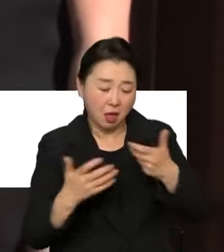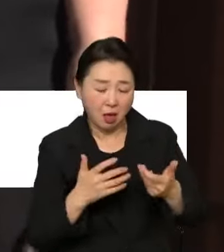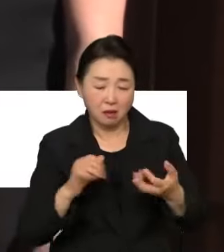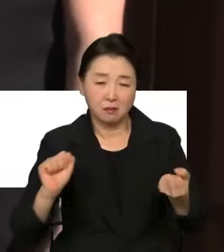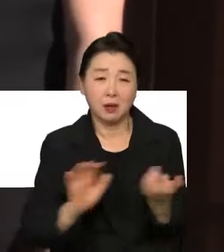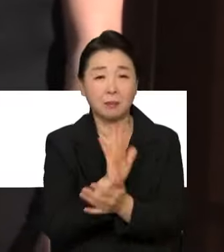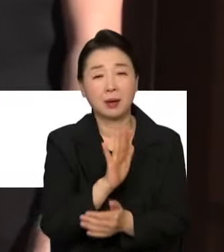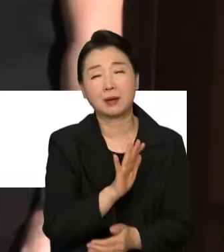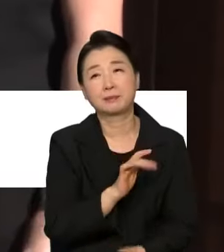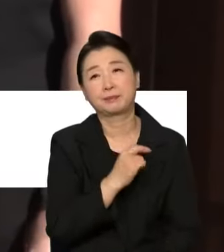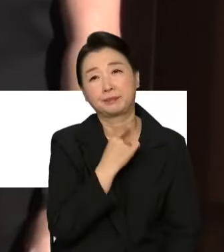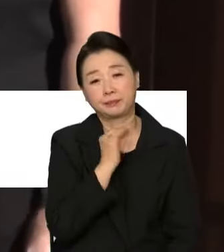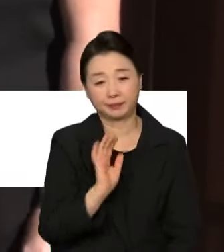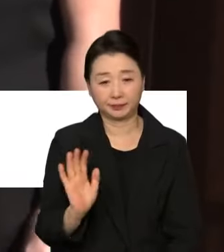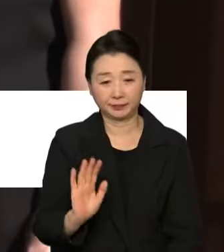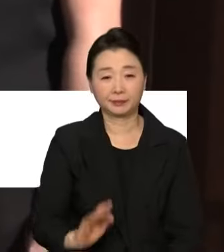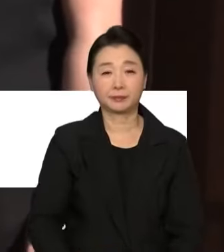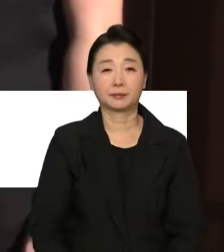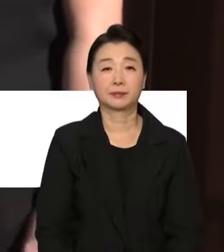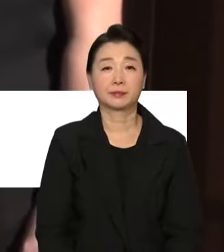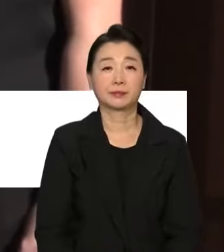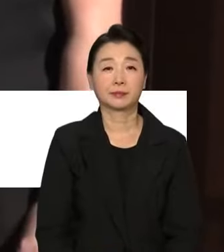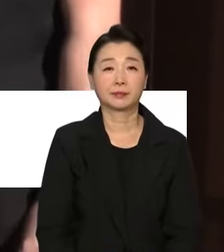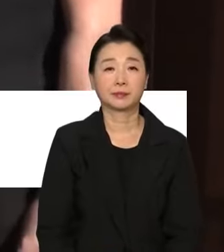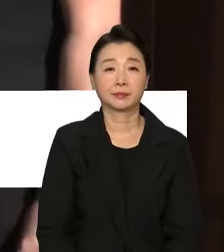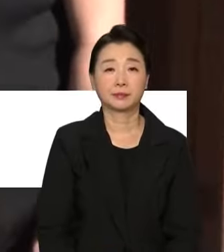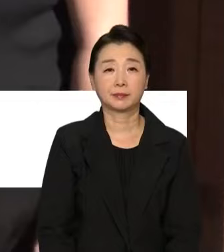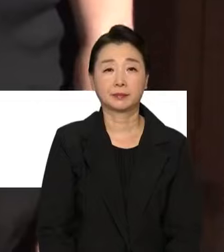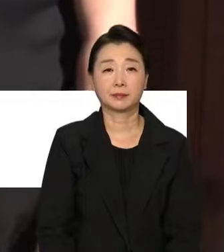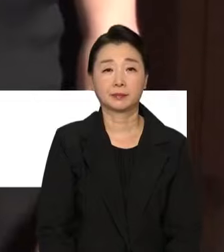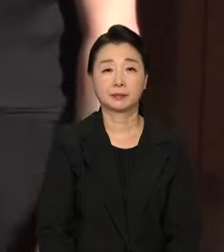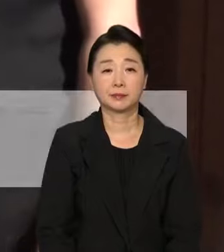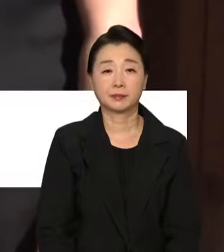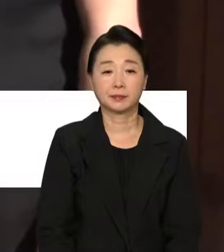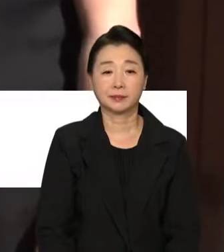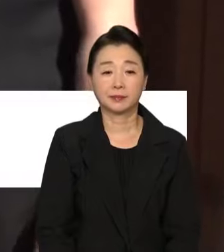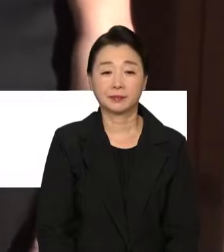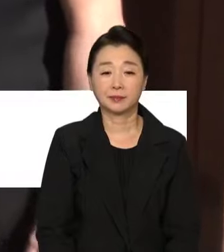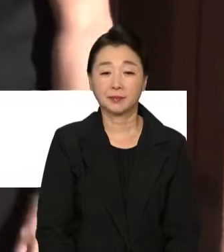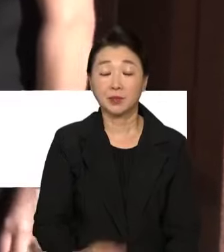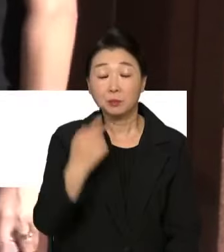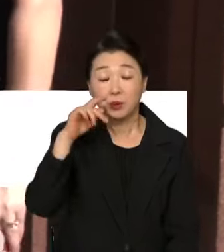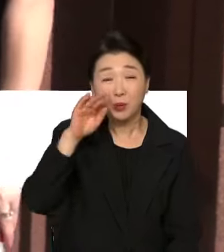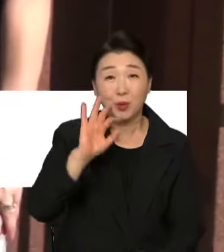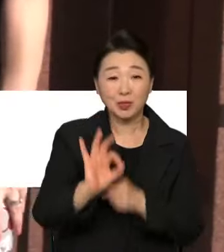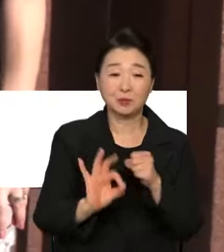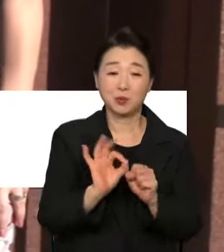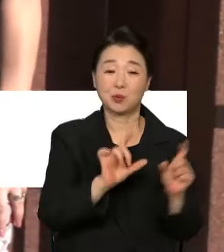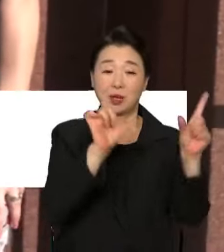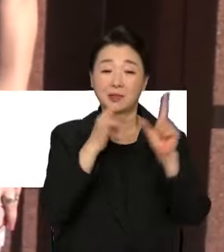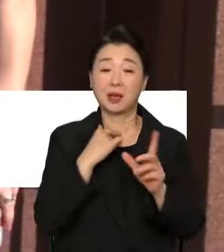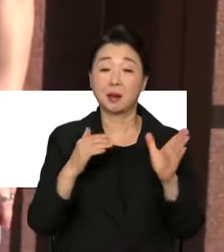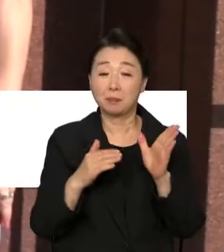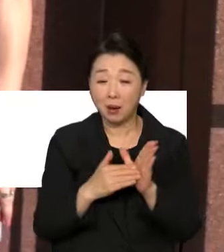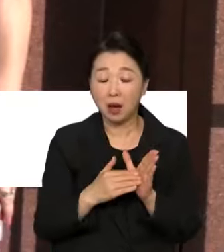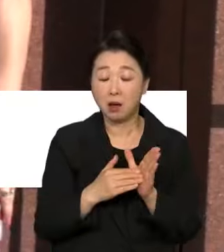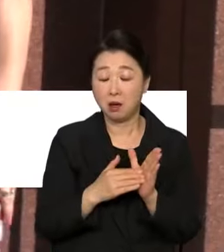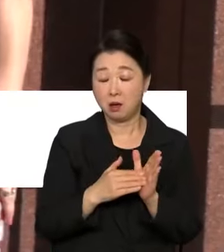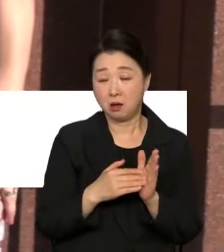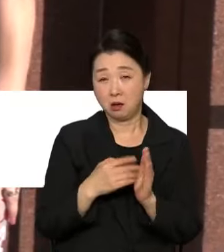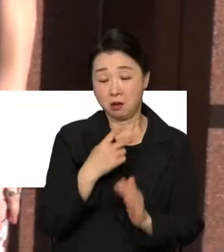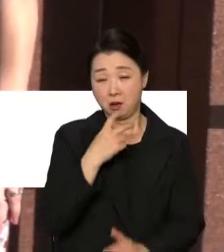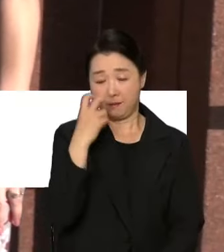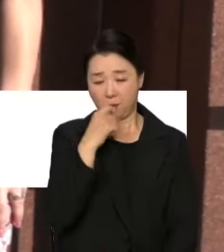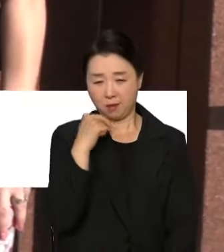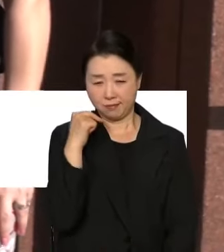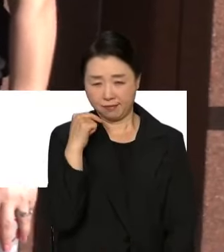live through the intensity of last time again. So I think that was something new for on our